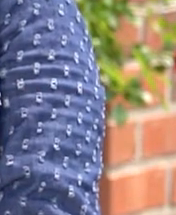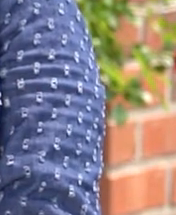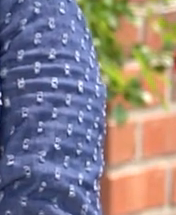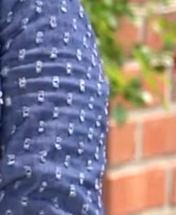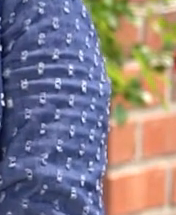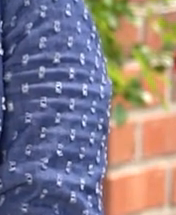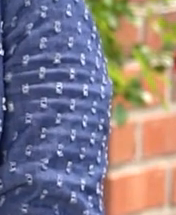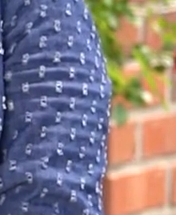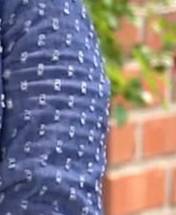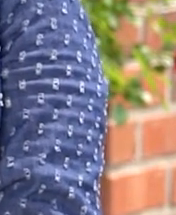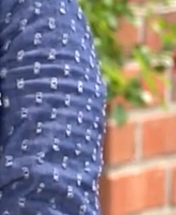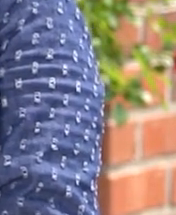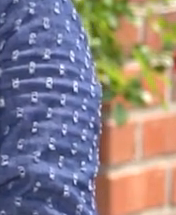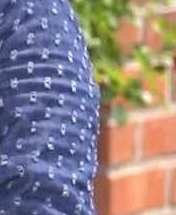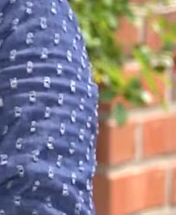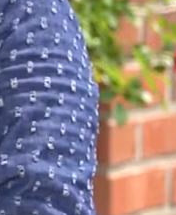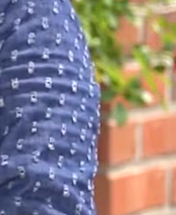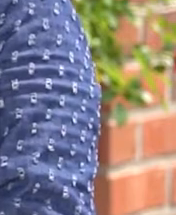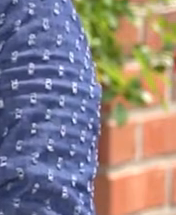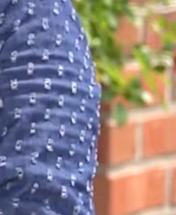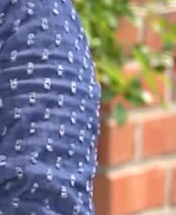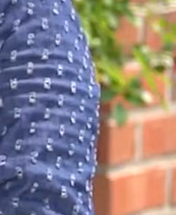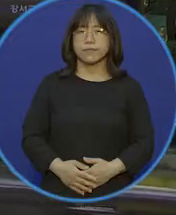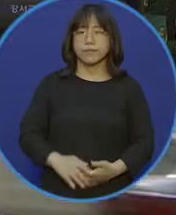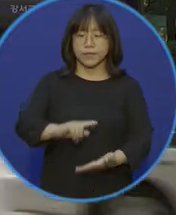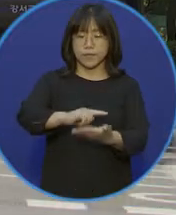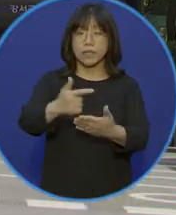있도록 조정해 의회에 제출했습니다.